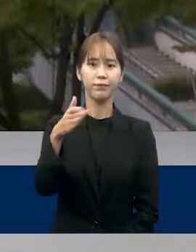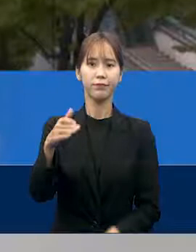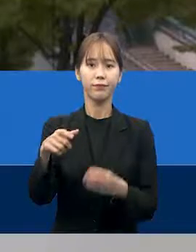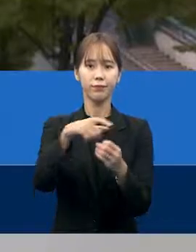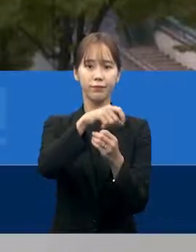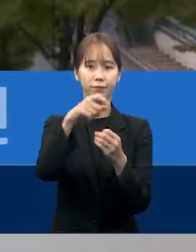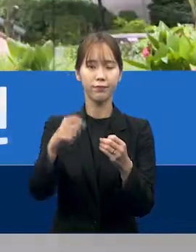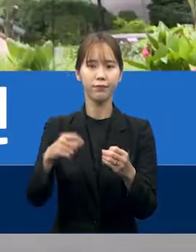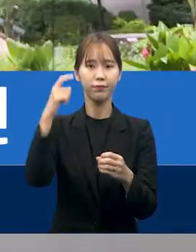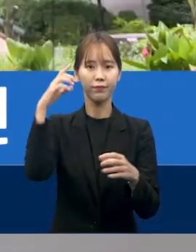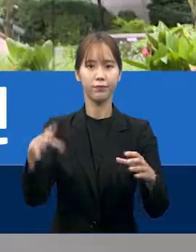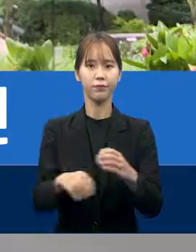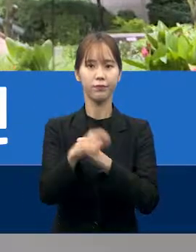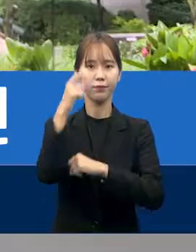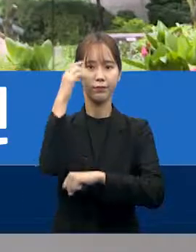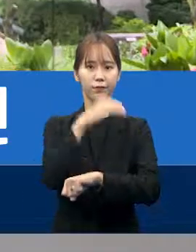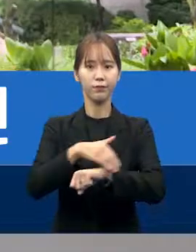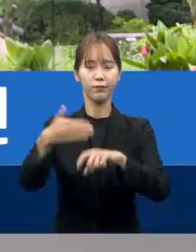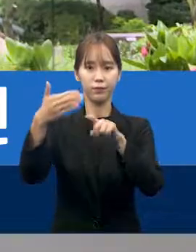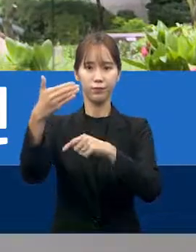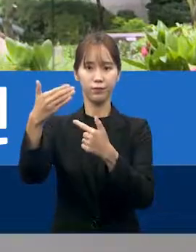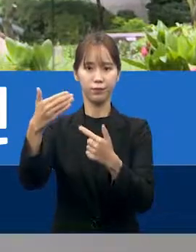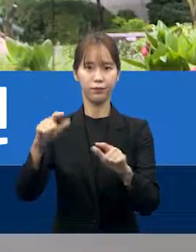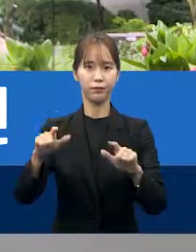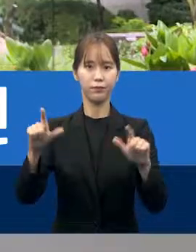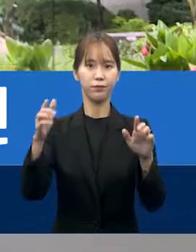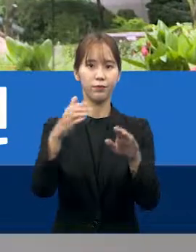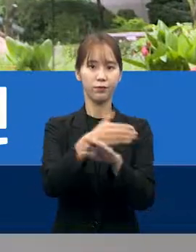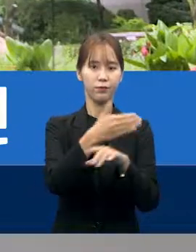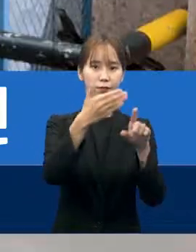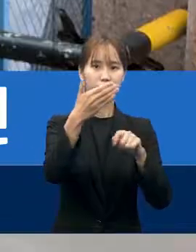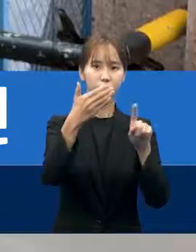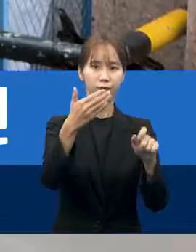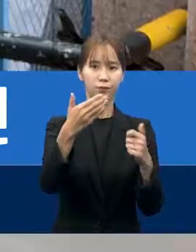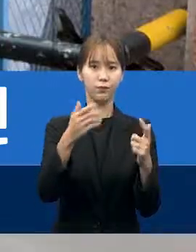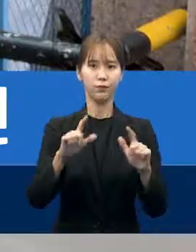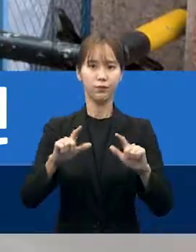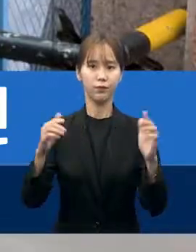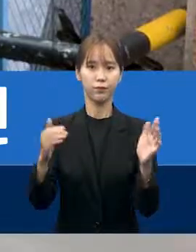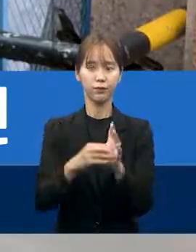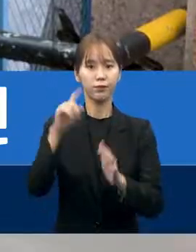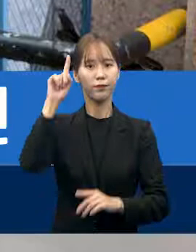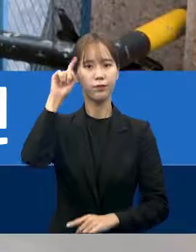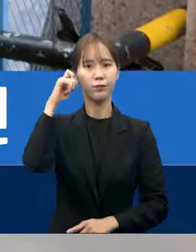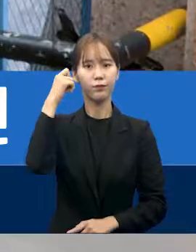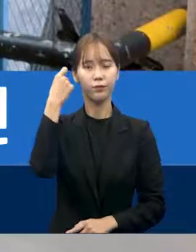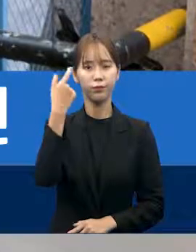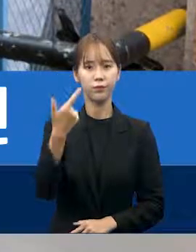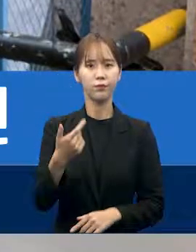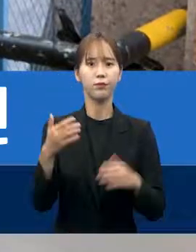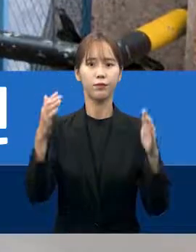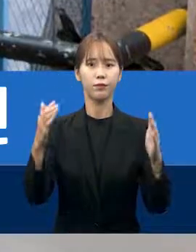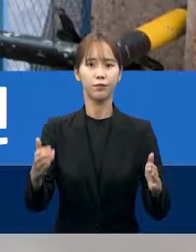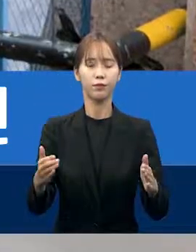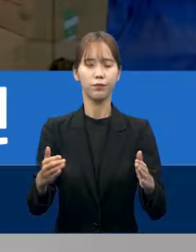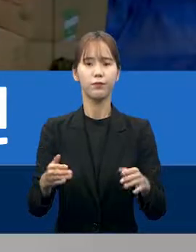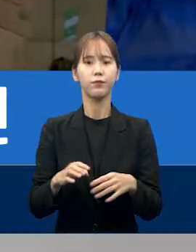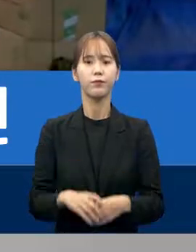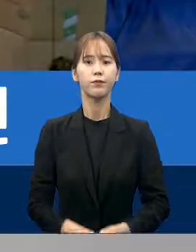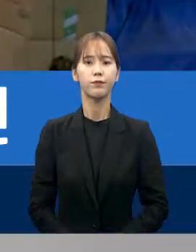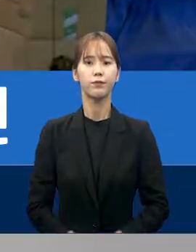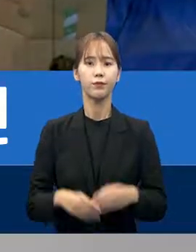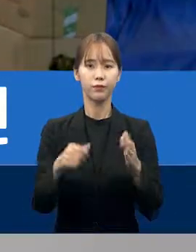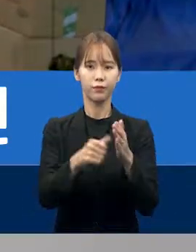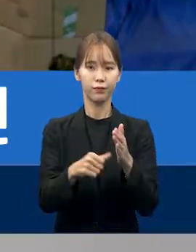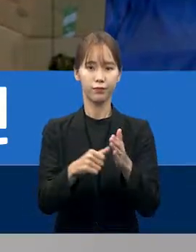2019 추석 종합대책의 추진기간은 9월 6일부터 16일까지 11일간이며 국민 불편 해소, 교통과